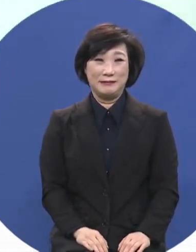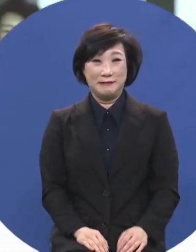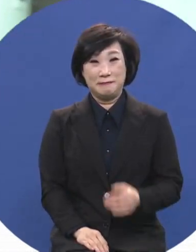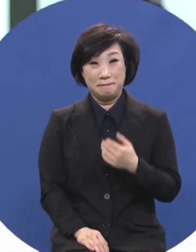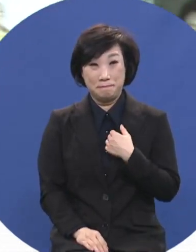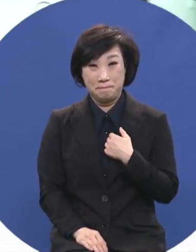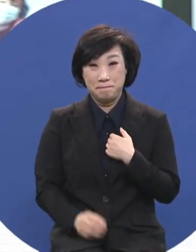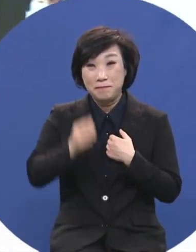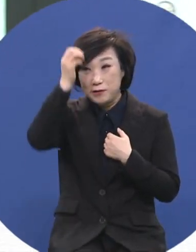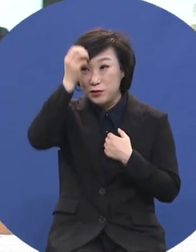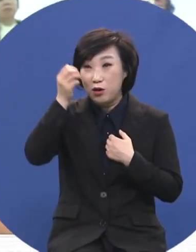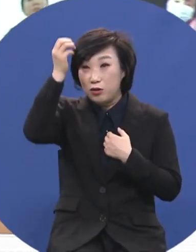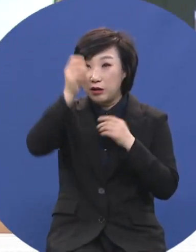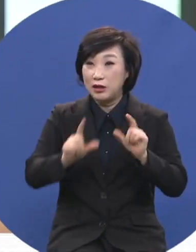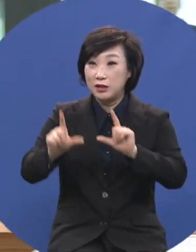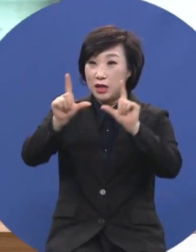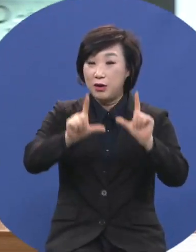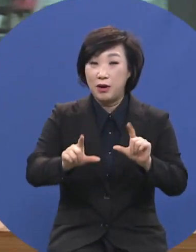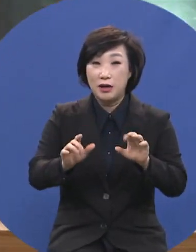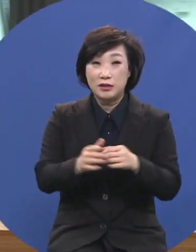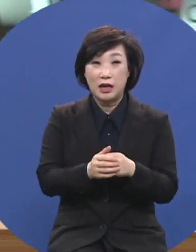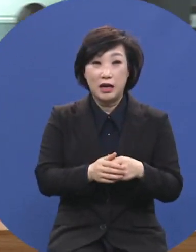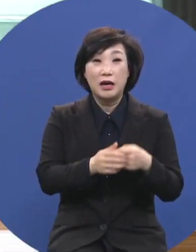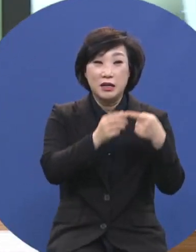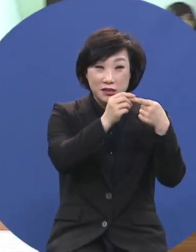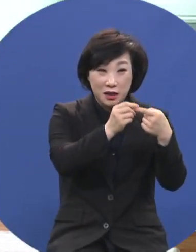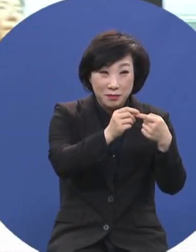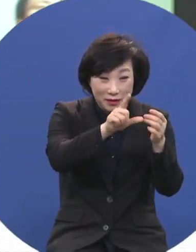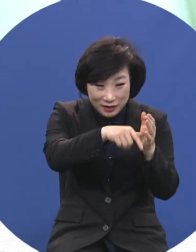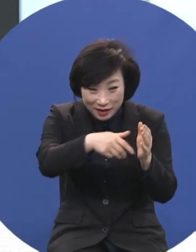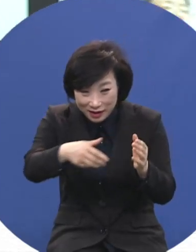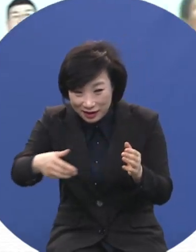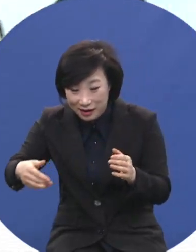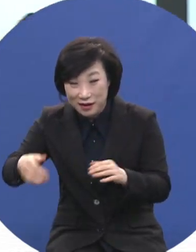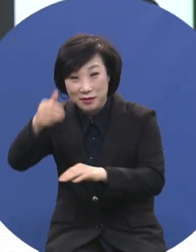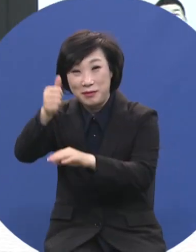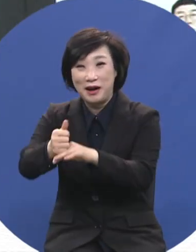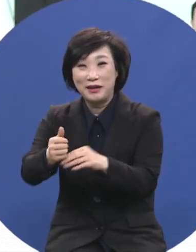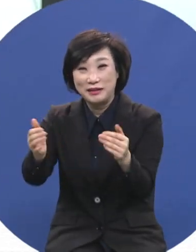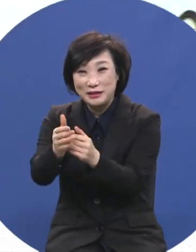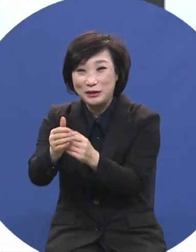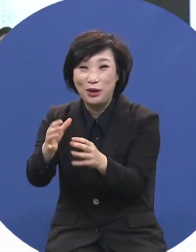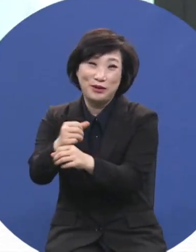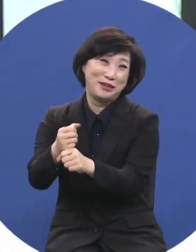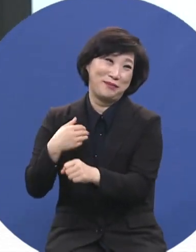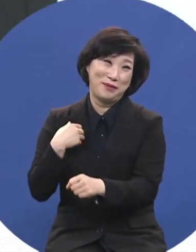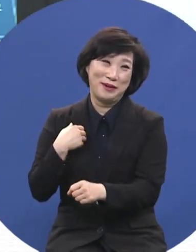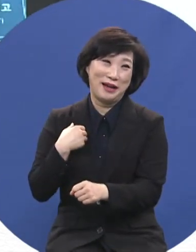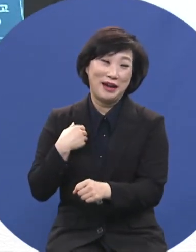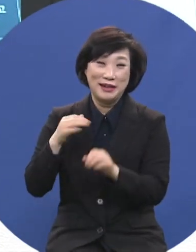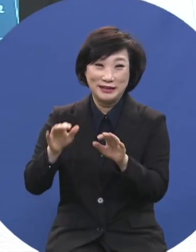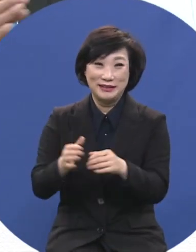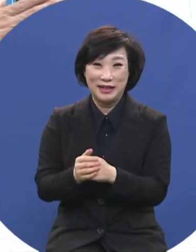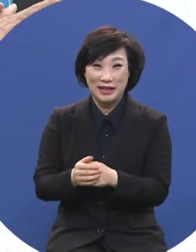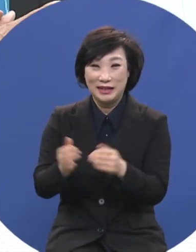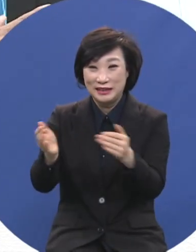제가 영적 생활 1번부터 마지막 언제까지 끝날지 몰라 끝나는 그때까지